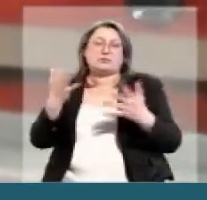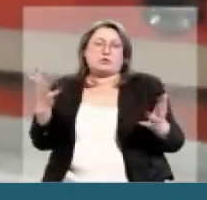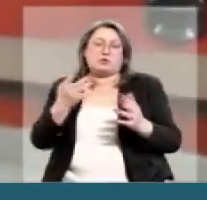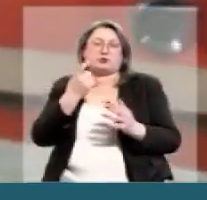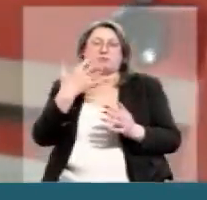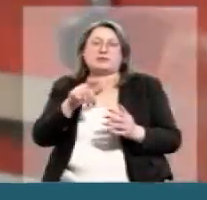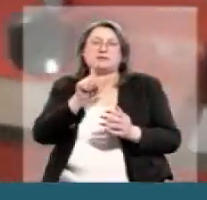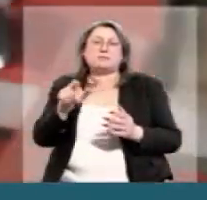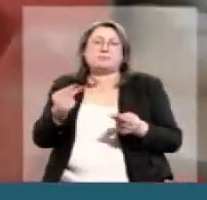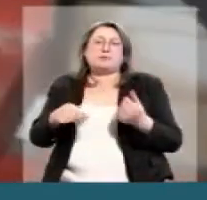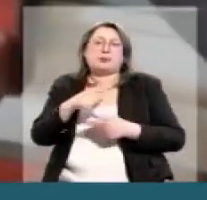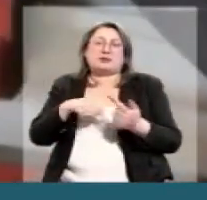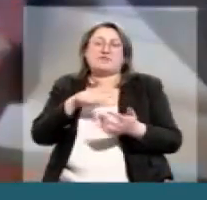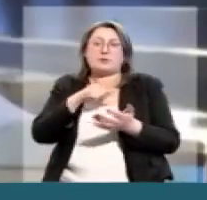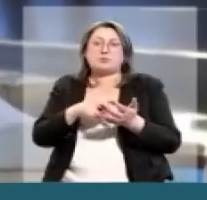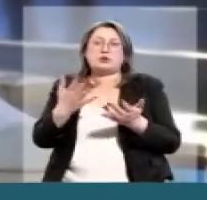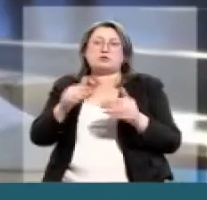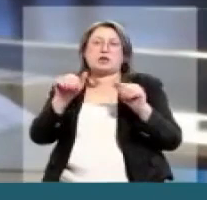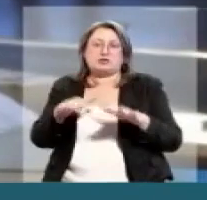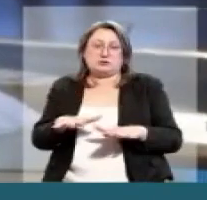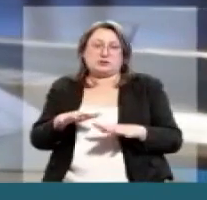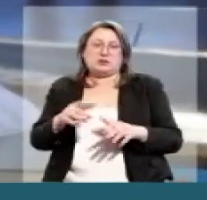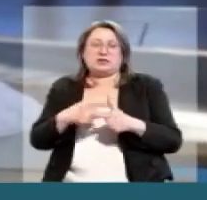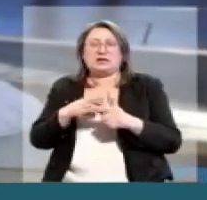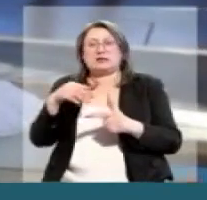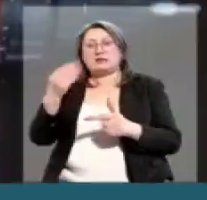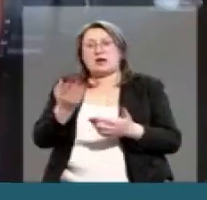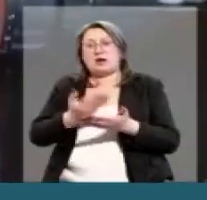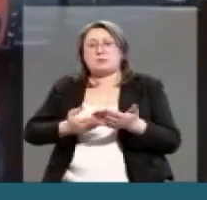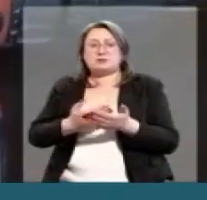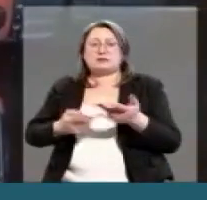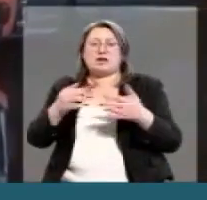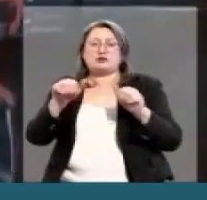150 предпринимателей, вопросы которых разрешены, либо даны рекомендации для